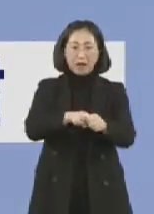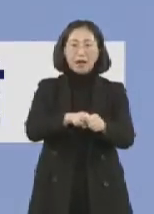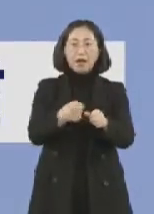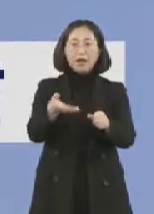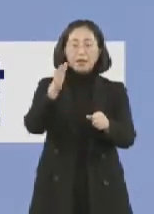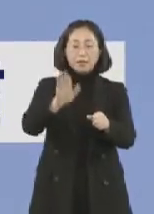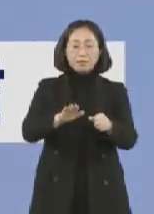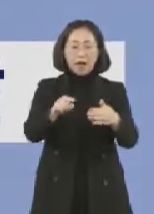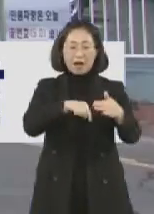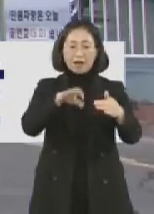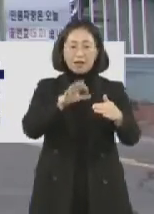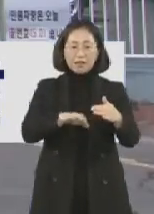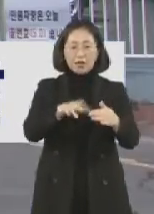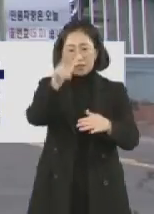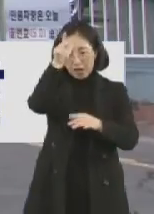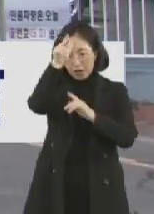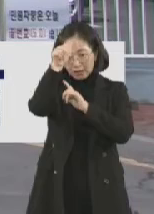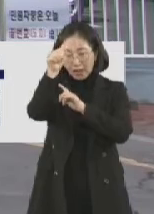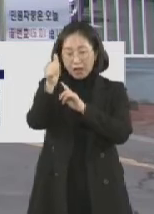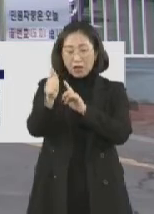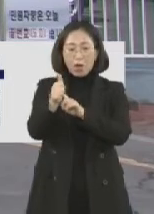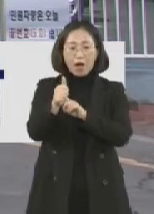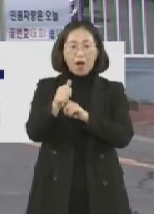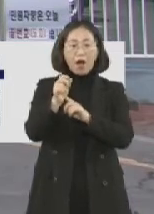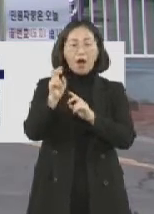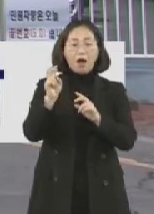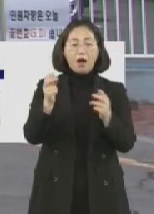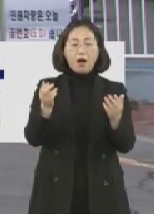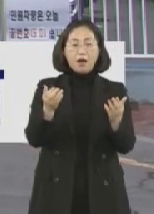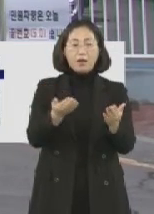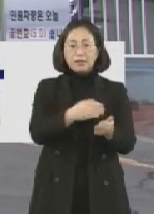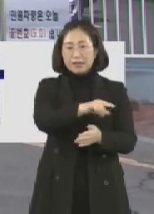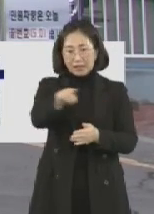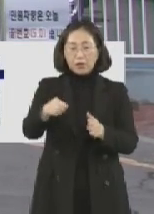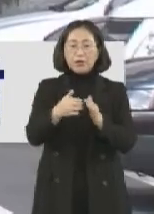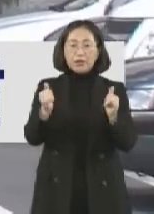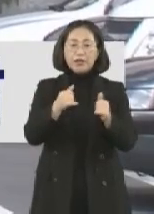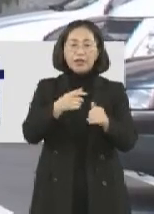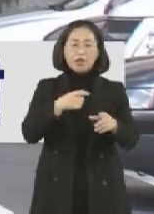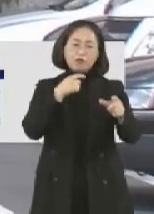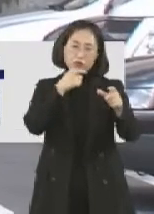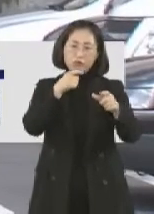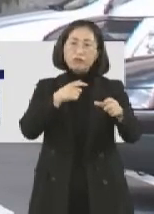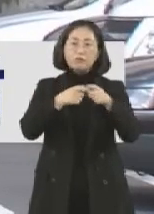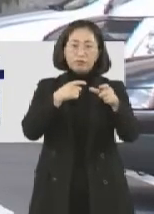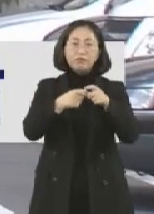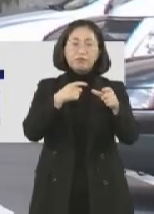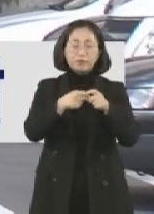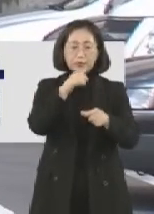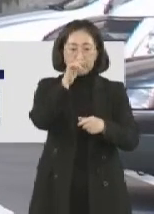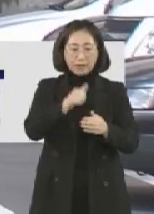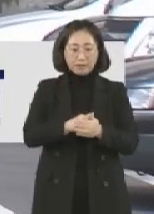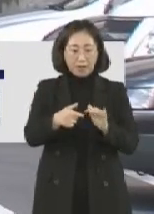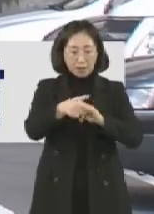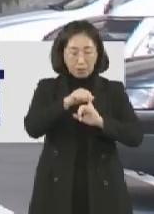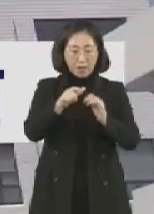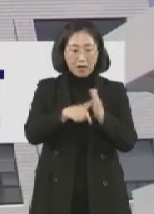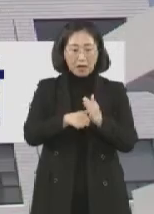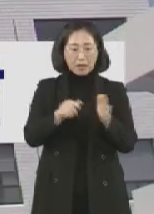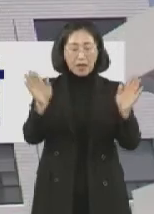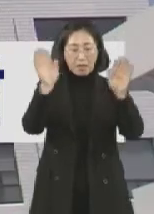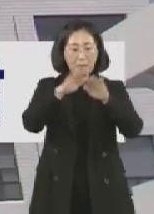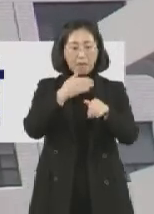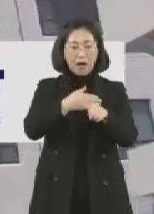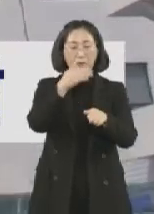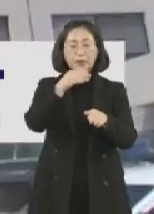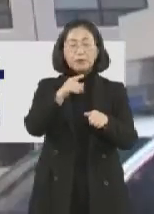안에서는 a 경관과 노래방 업주 등 일행이 술을 마시고 있었던 걸로 확인됐습니다 적발 당시 오후 9시부터